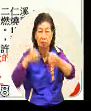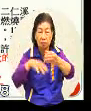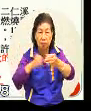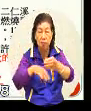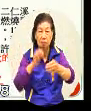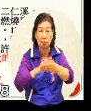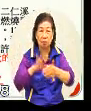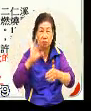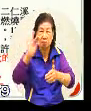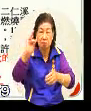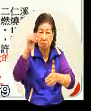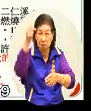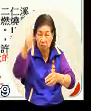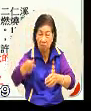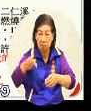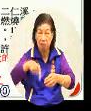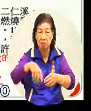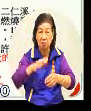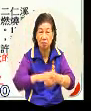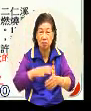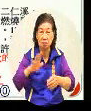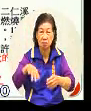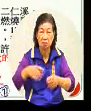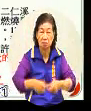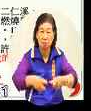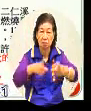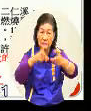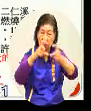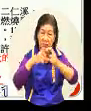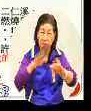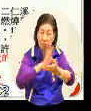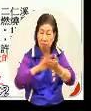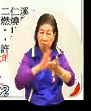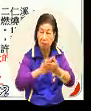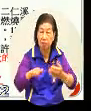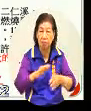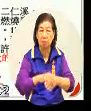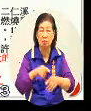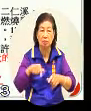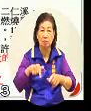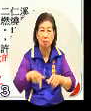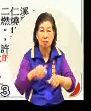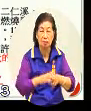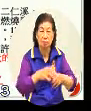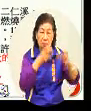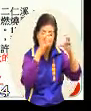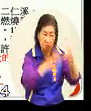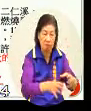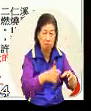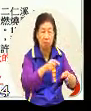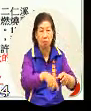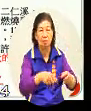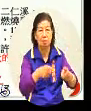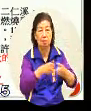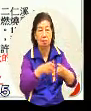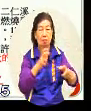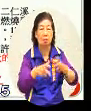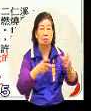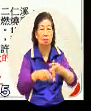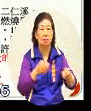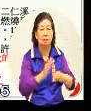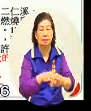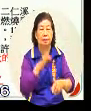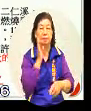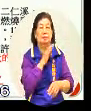百亿啊！啊，现在佫有一点仔回升的现象啦。啊，你先农场佫啊设这个生产工厂落去啦，都脱角去啊